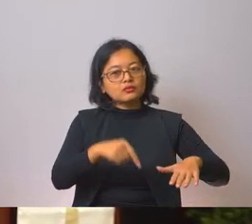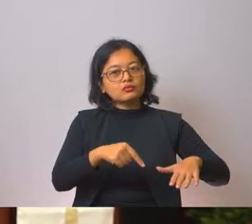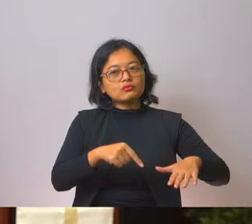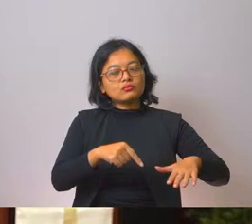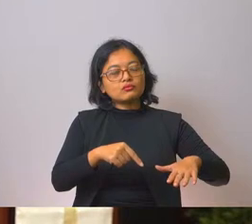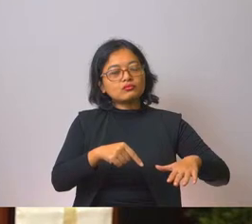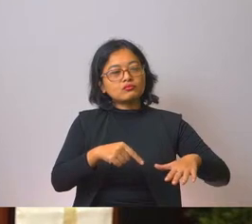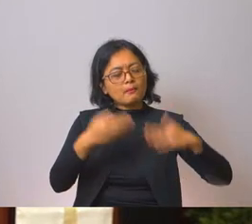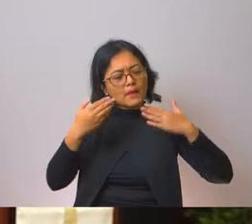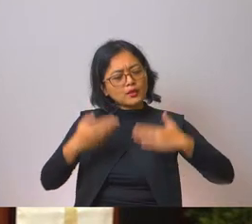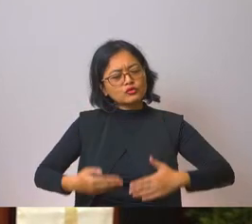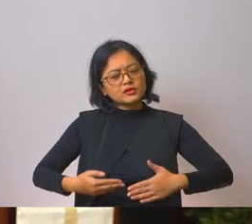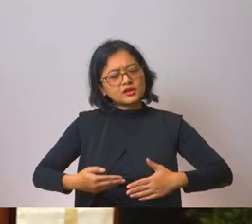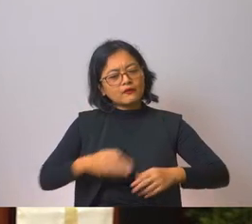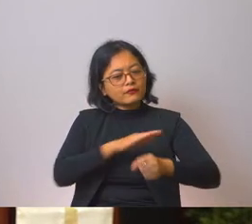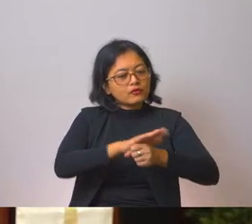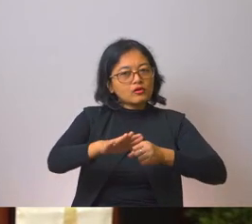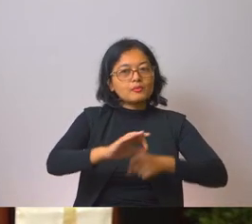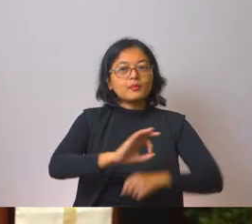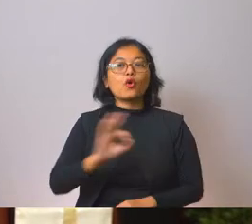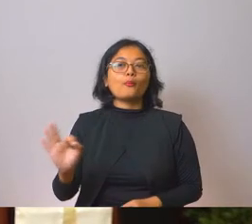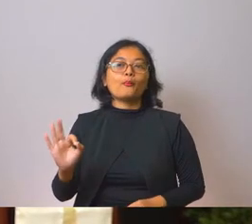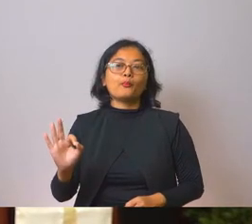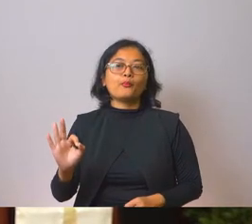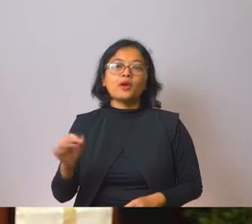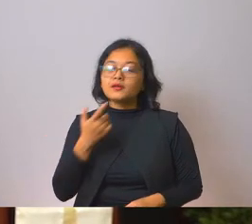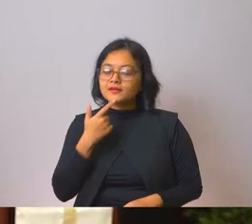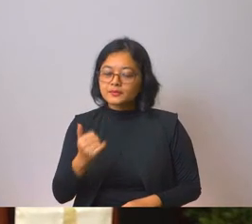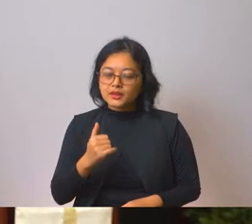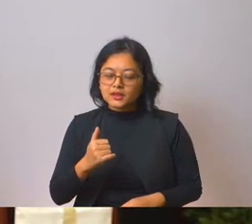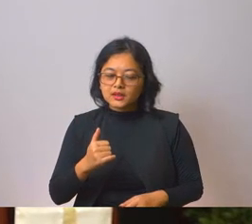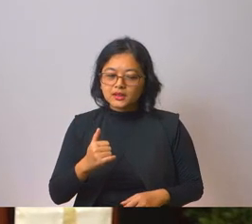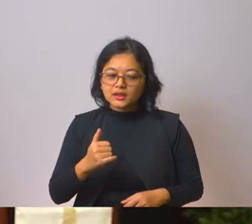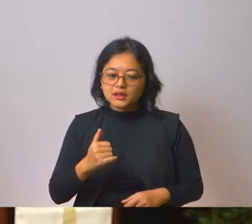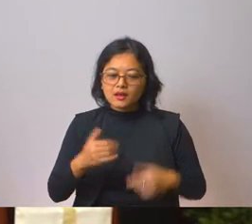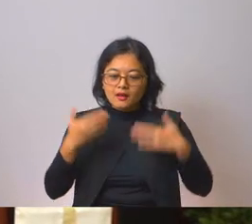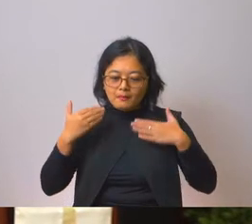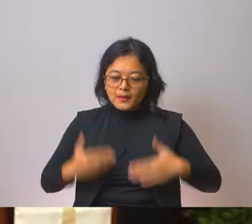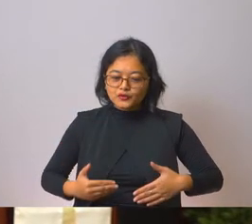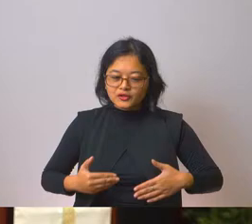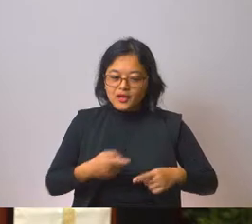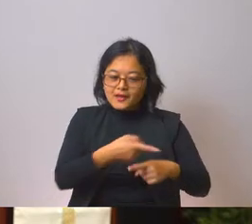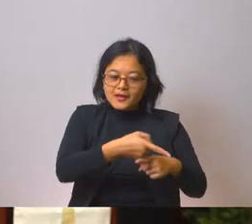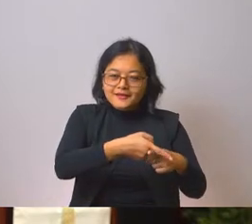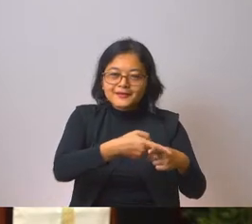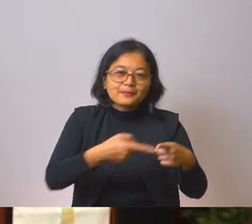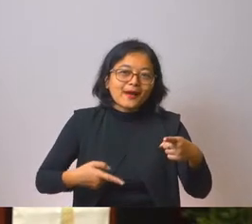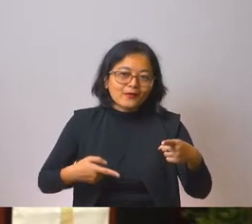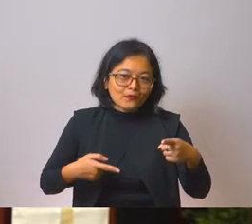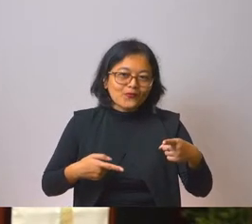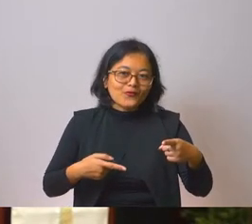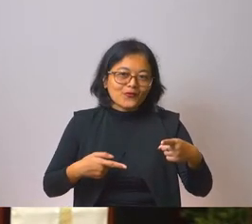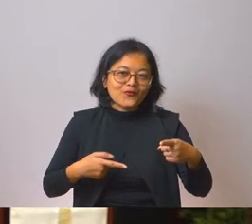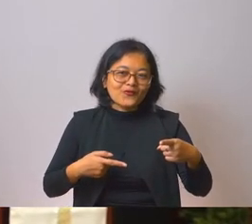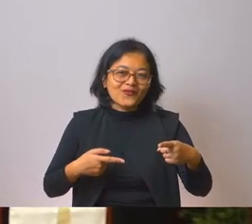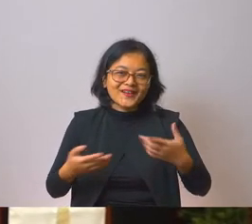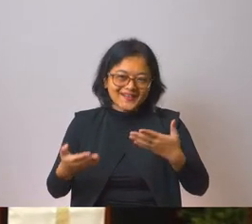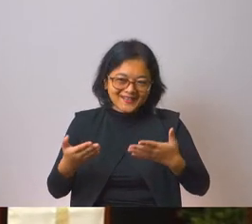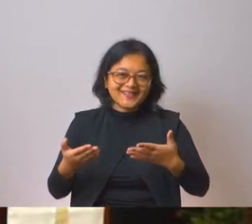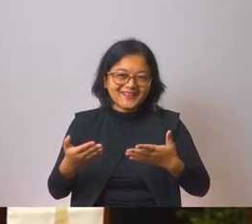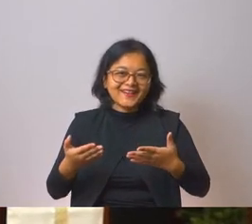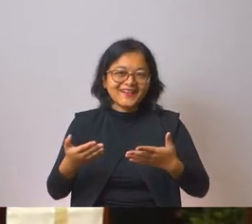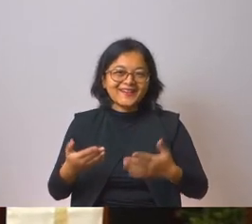ke usia yang lebih muda. Saya mau mengajak kita melihat satu tayangan dari